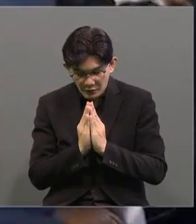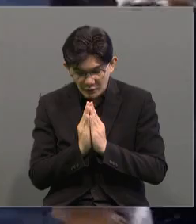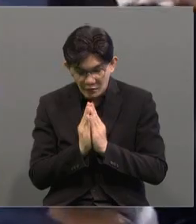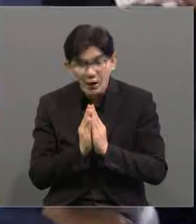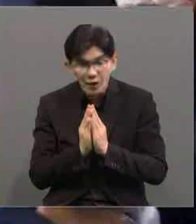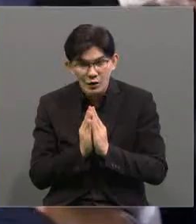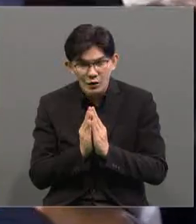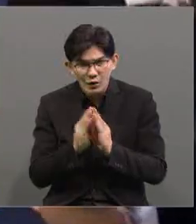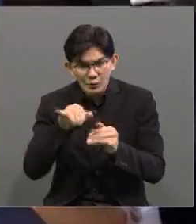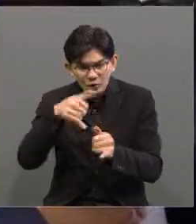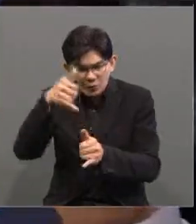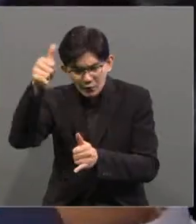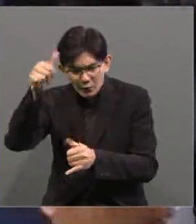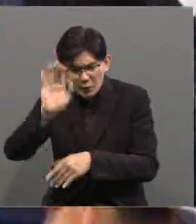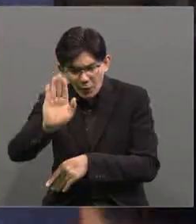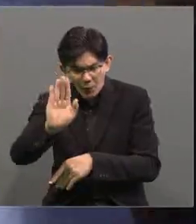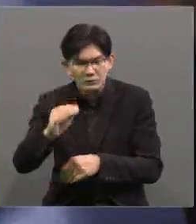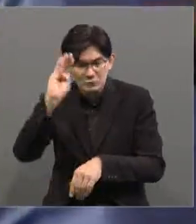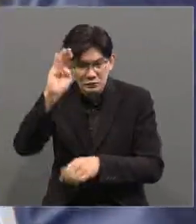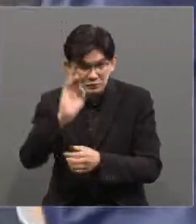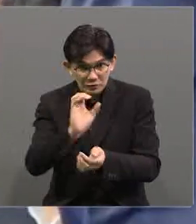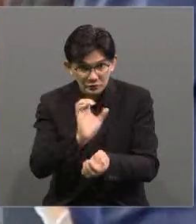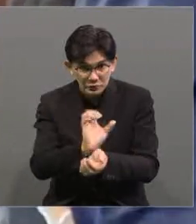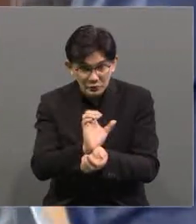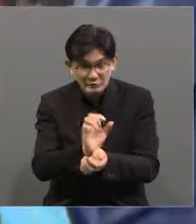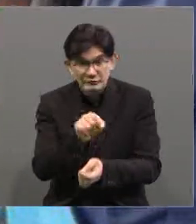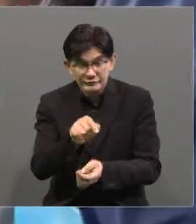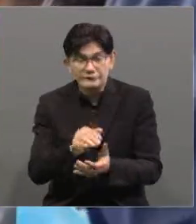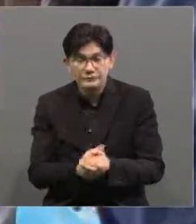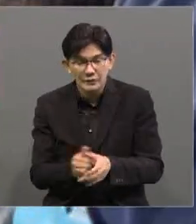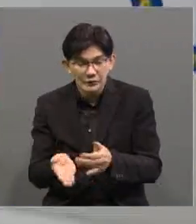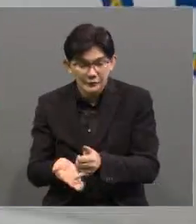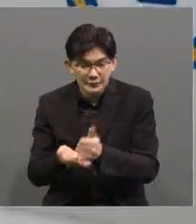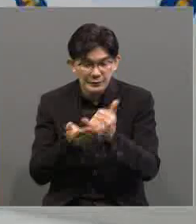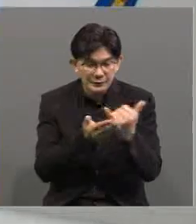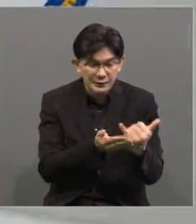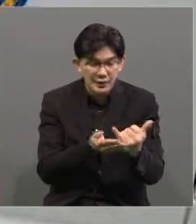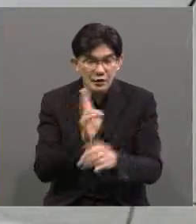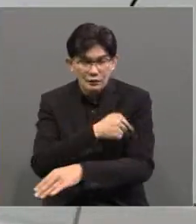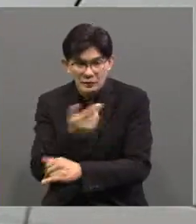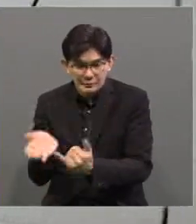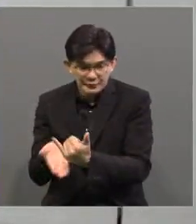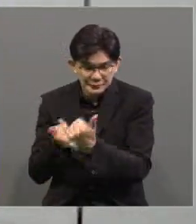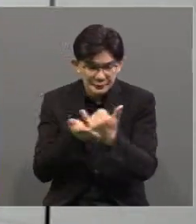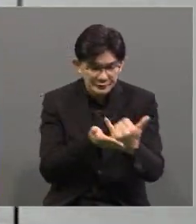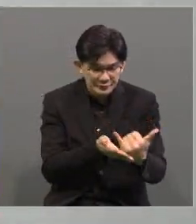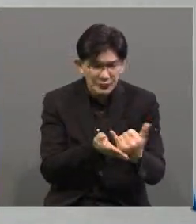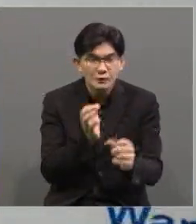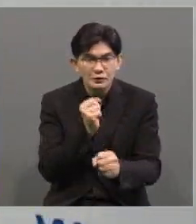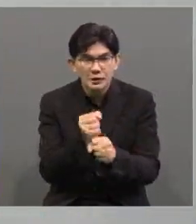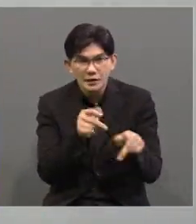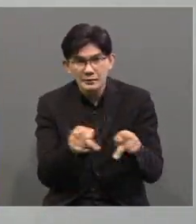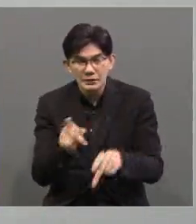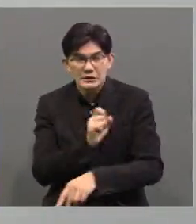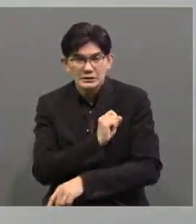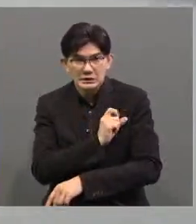ขออภัยค่ะทำพิธีเชิญดวงวิญญาณของพันตำรวจตรีศิวกรก่อนที่จะเคลื่อนศพออกจากโรงพยาบาลนครปฐมไปประกอบพิ